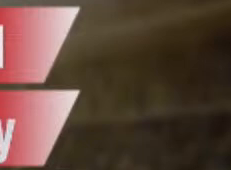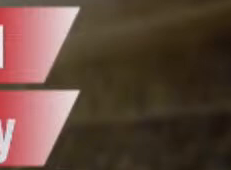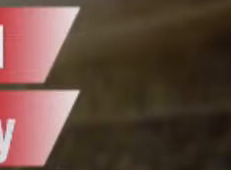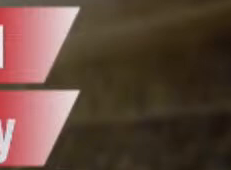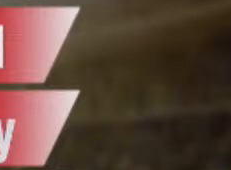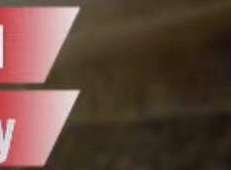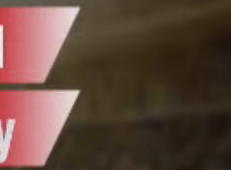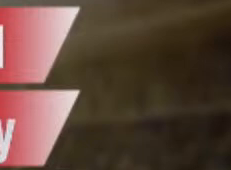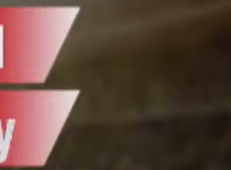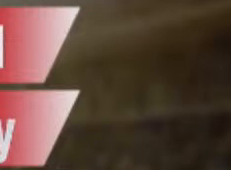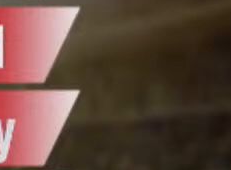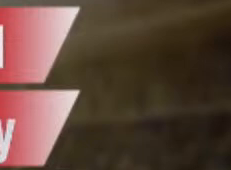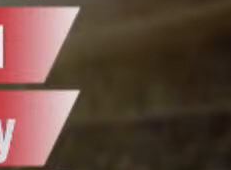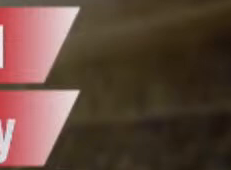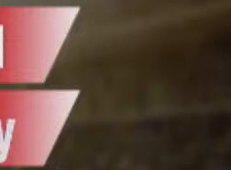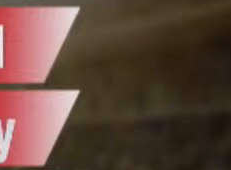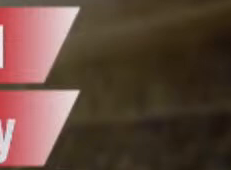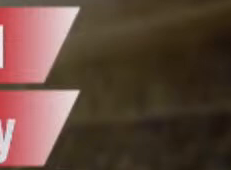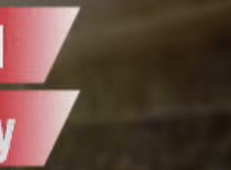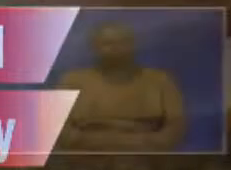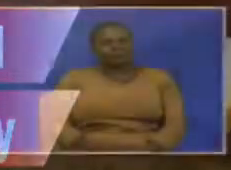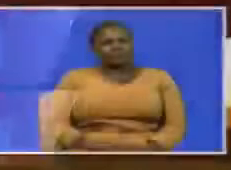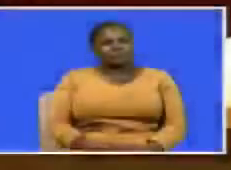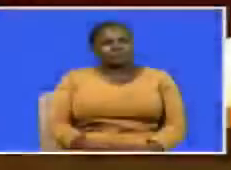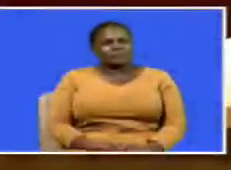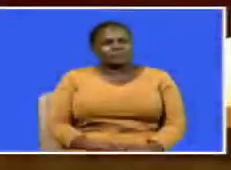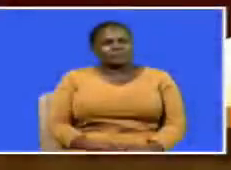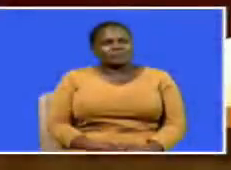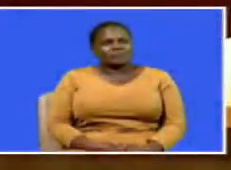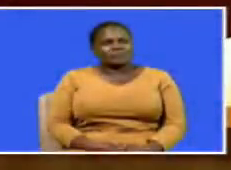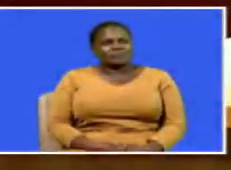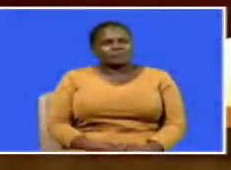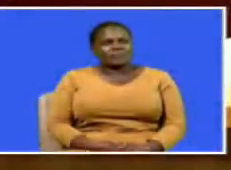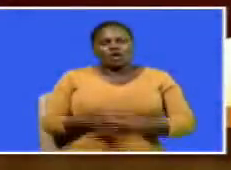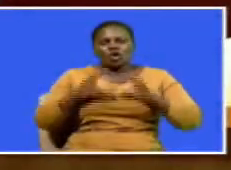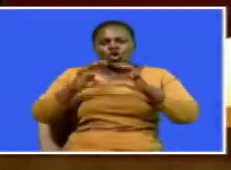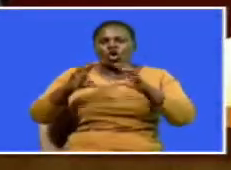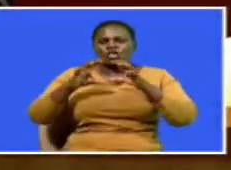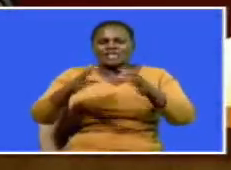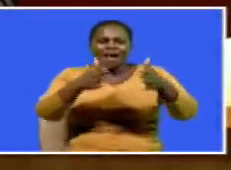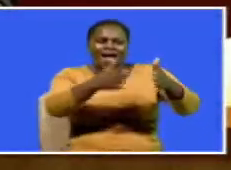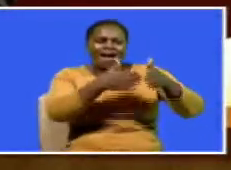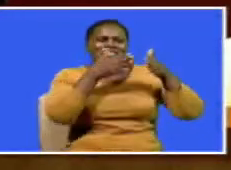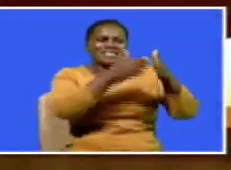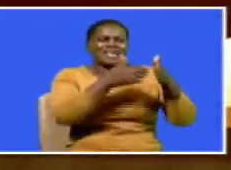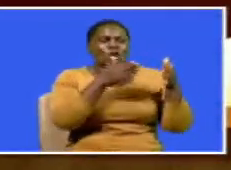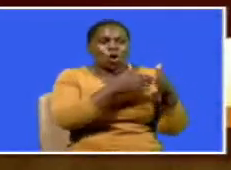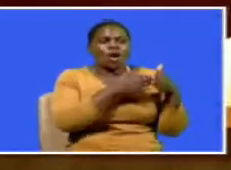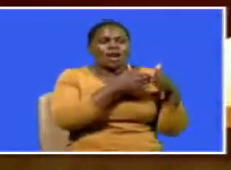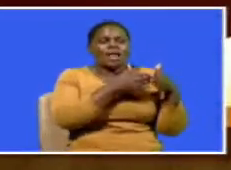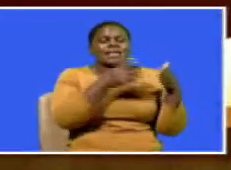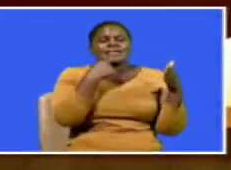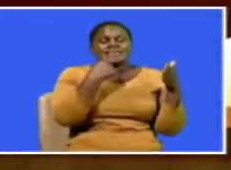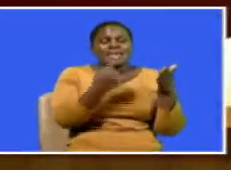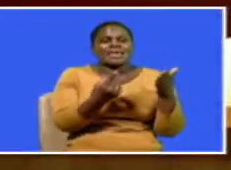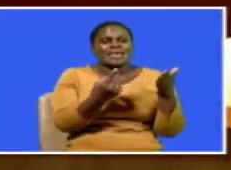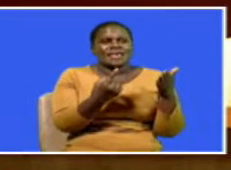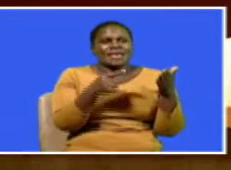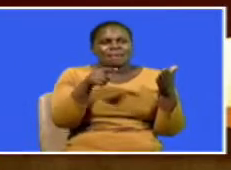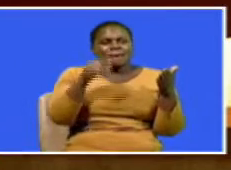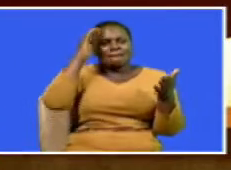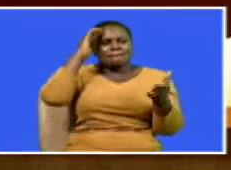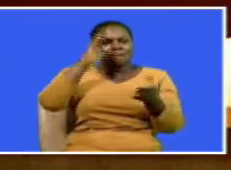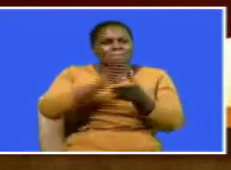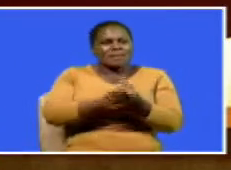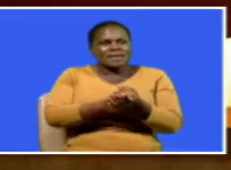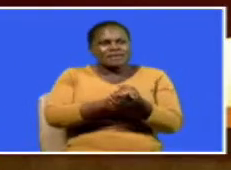mkipenda Carabao. Kwingineko ni kwamba kocha wa Arsenal Mikel Arteta amesema kwamba ana imani